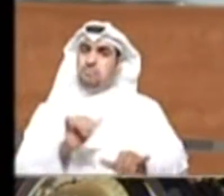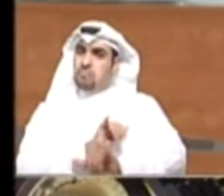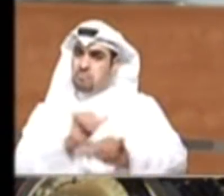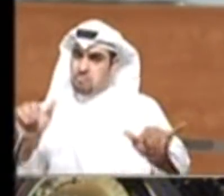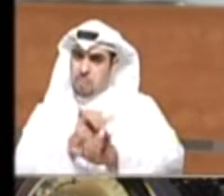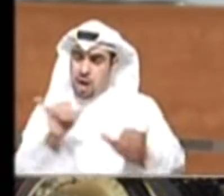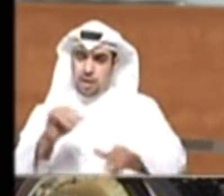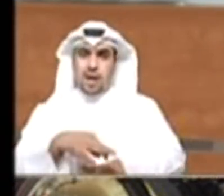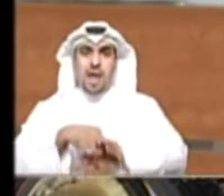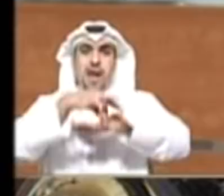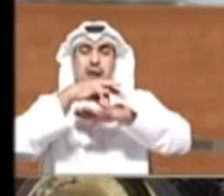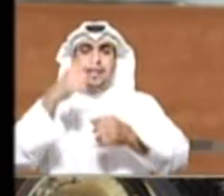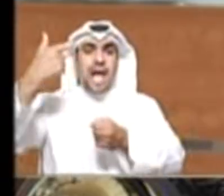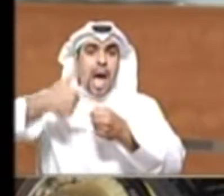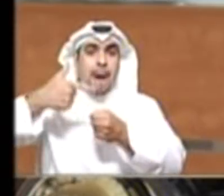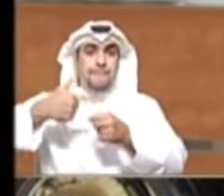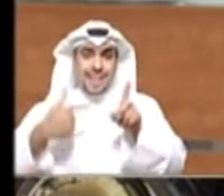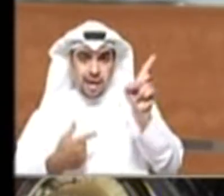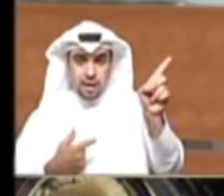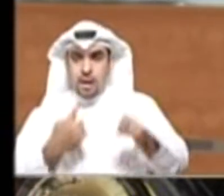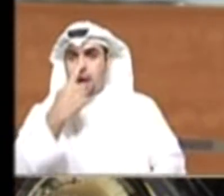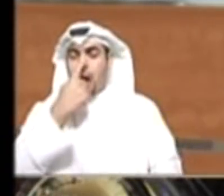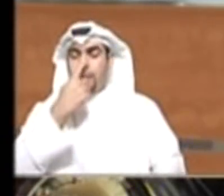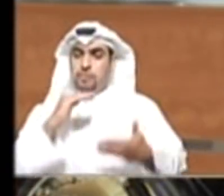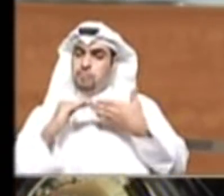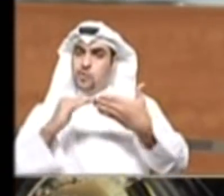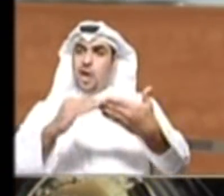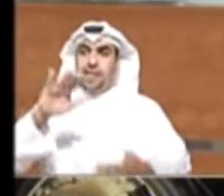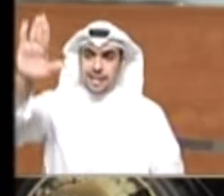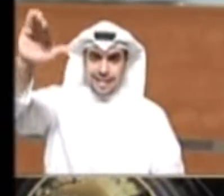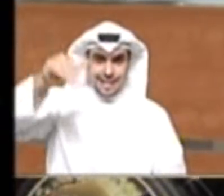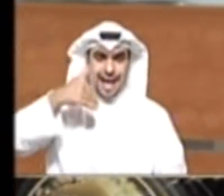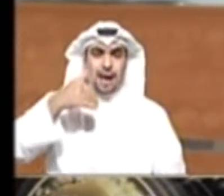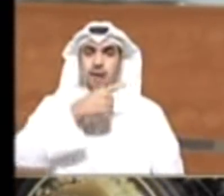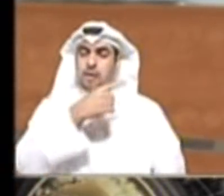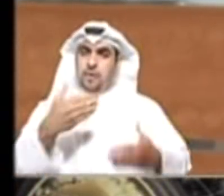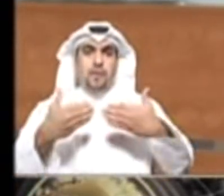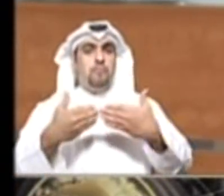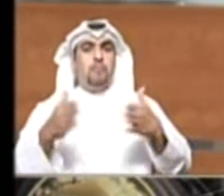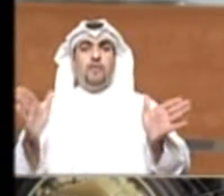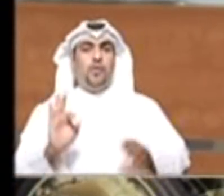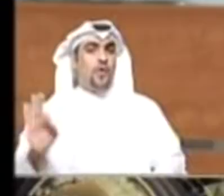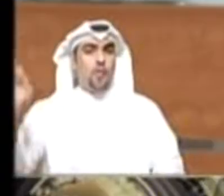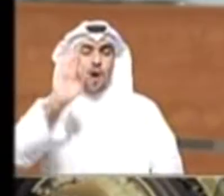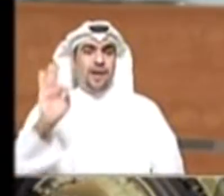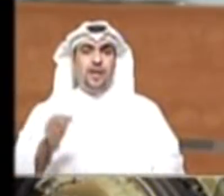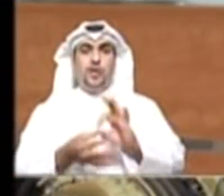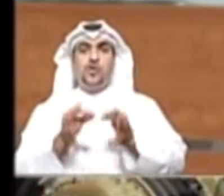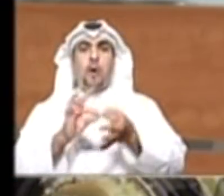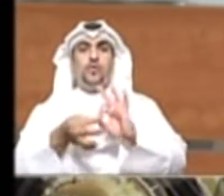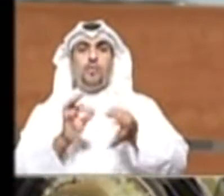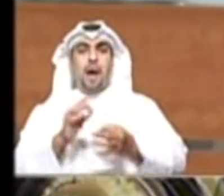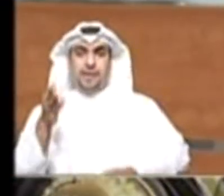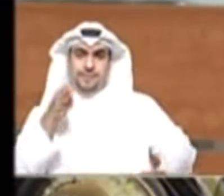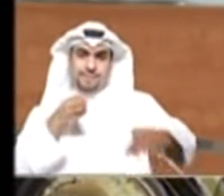لسكان محافظة الأحمدي والمناطق التابعة لها، بحيث الصالة اليوم تقدم جميع الخدمات التي يقوم فيها